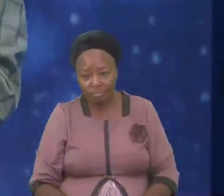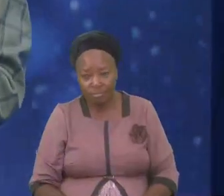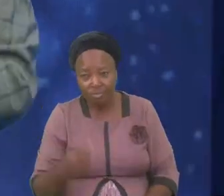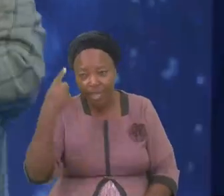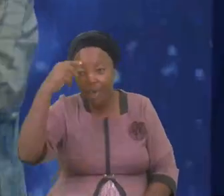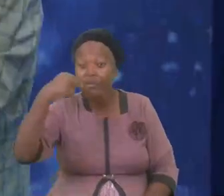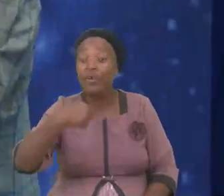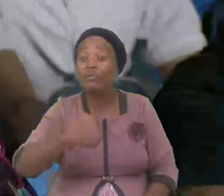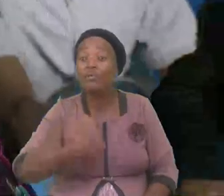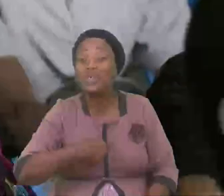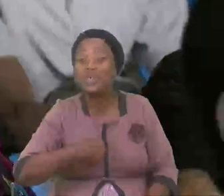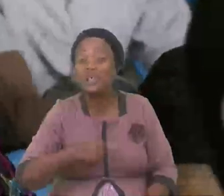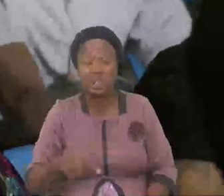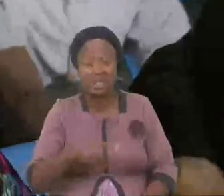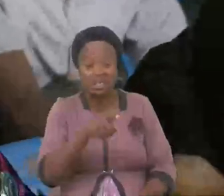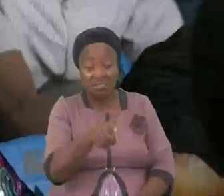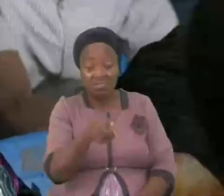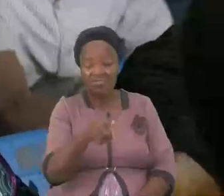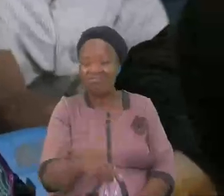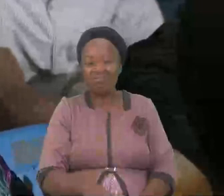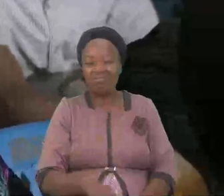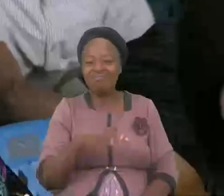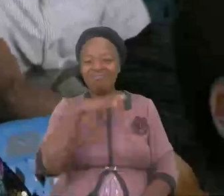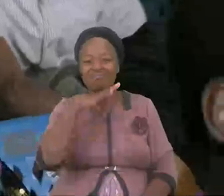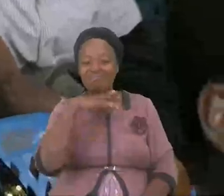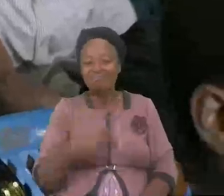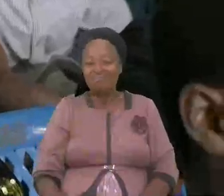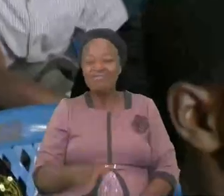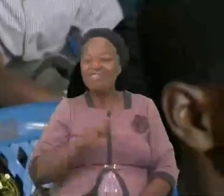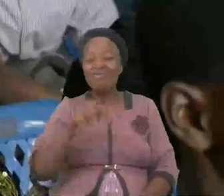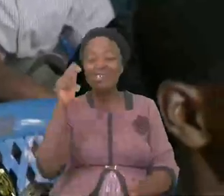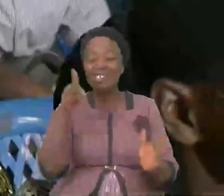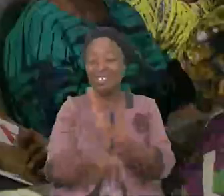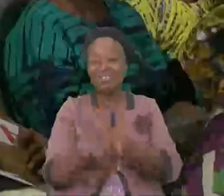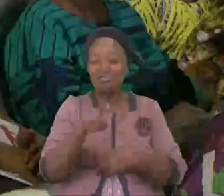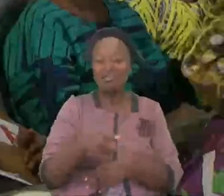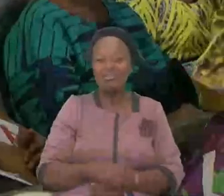mets, c'est la souillure. Le monde